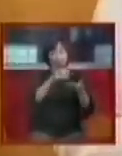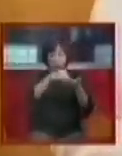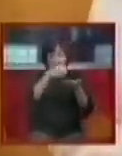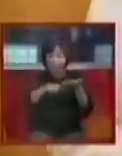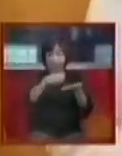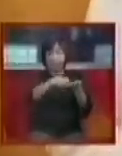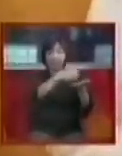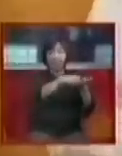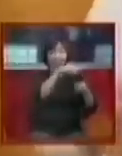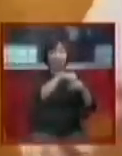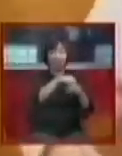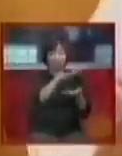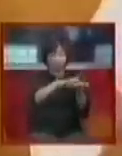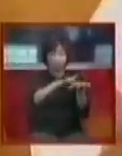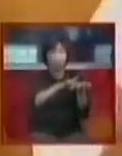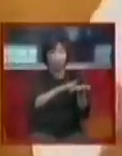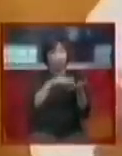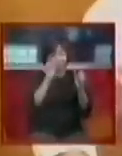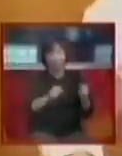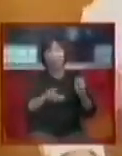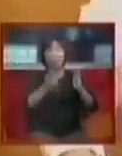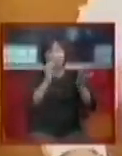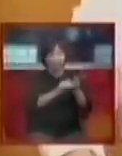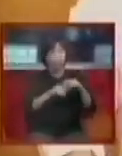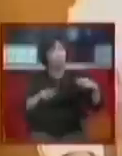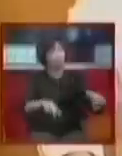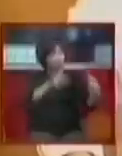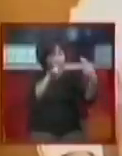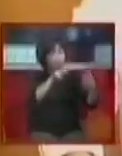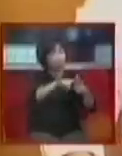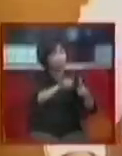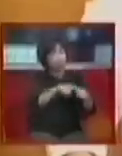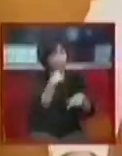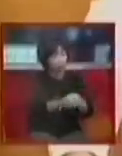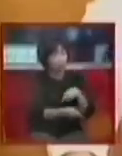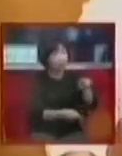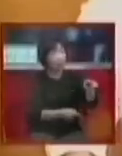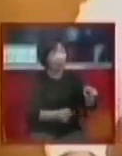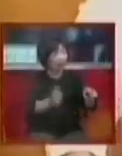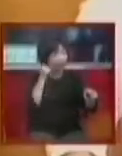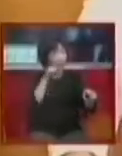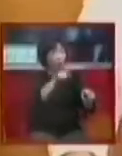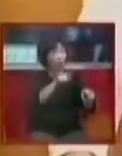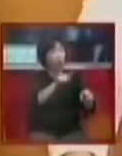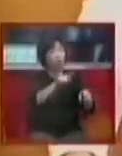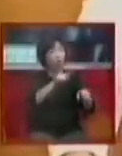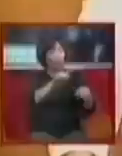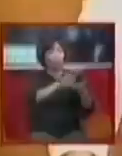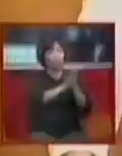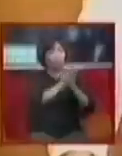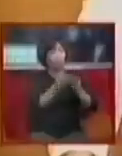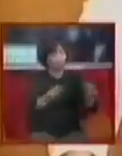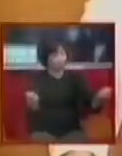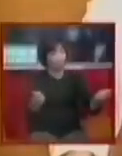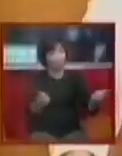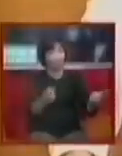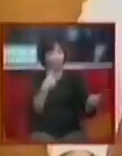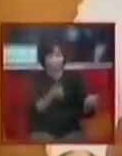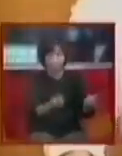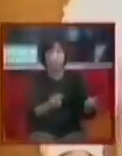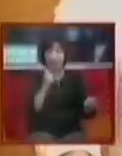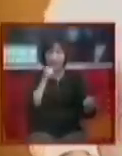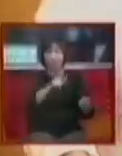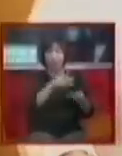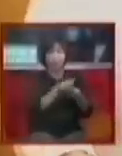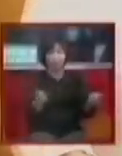gastos sa pagpapagamot, tingnan niyo sila ulit mata sa mata at sabihin ninyong ayaw kong gumaling ka. Kung